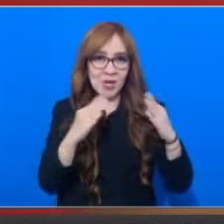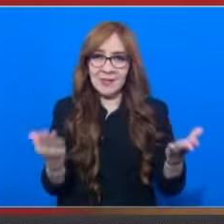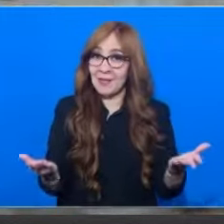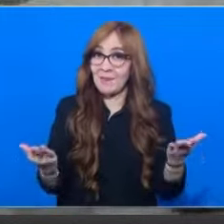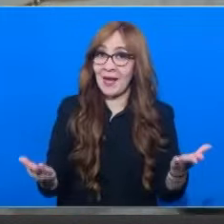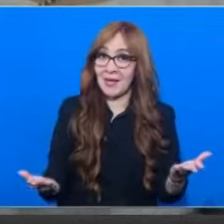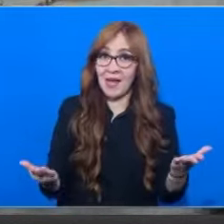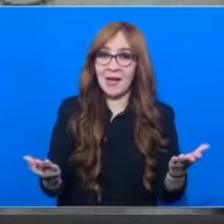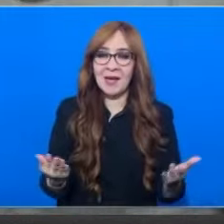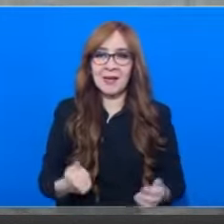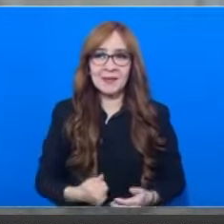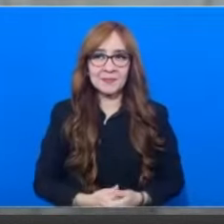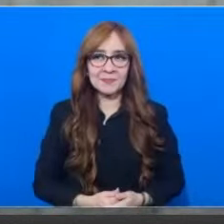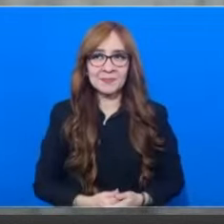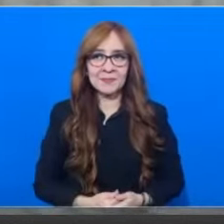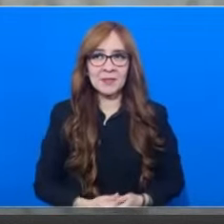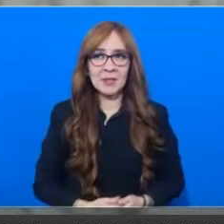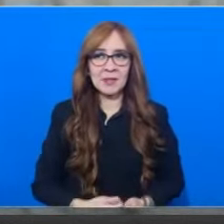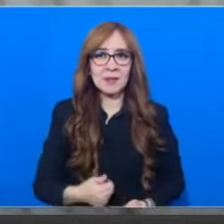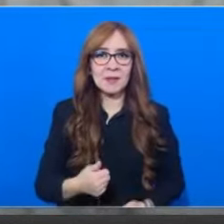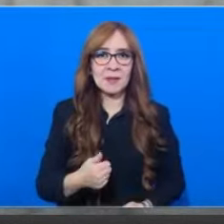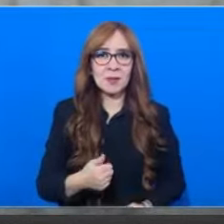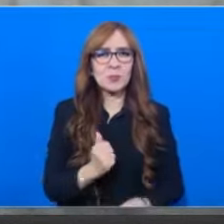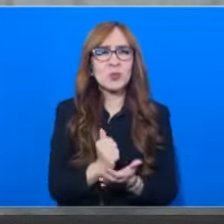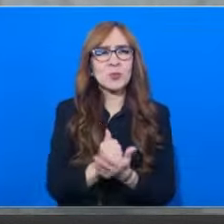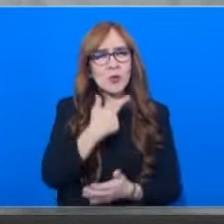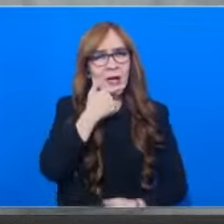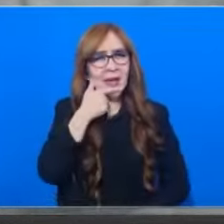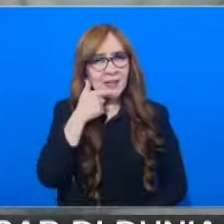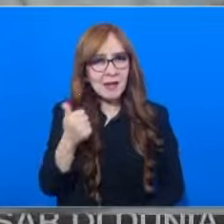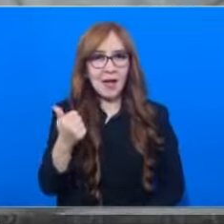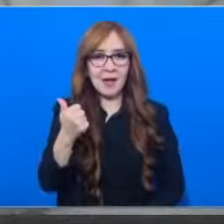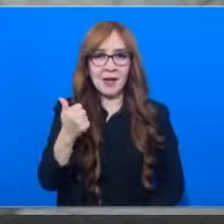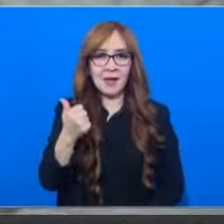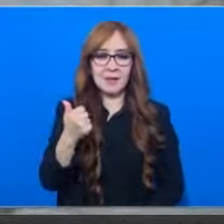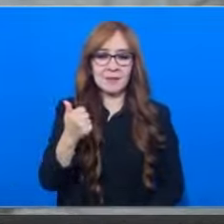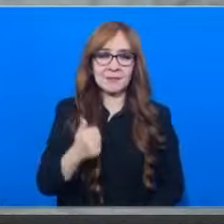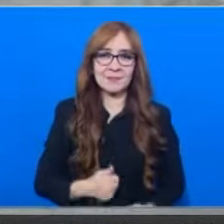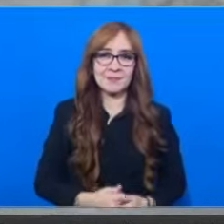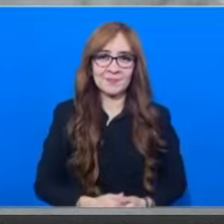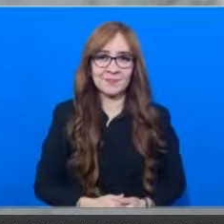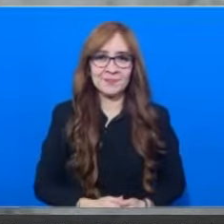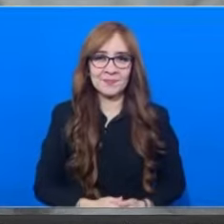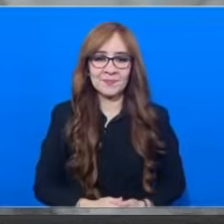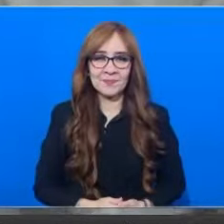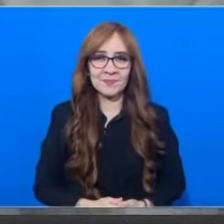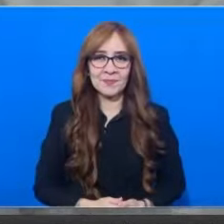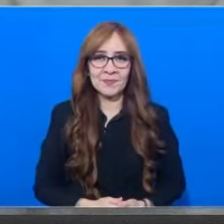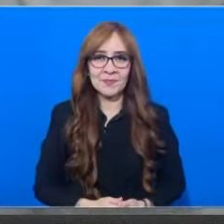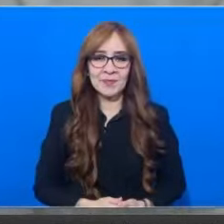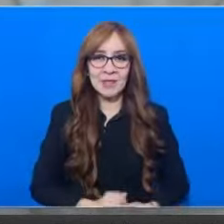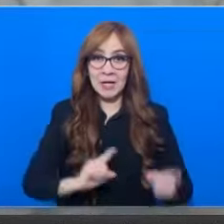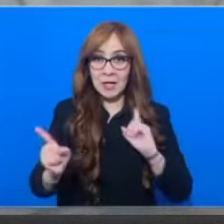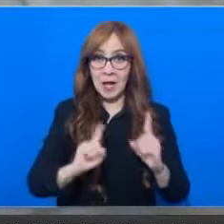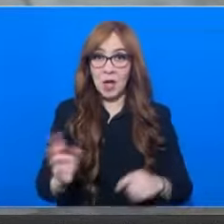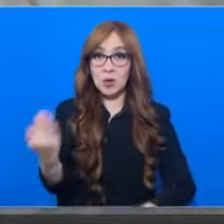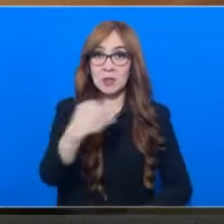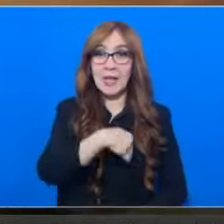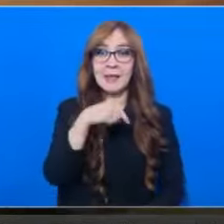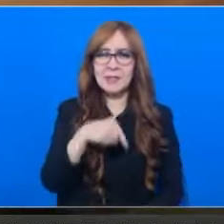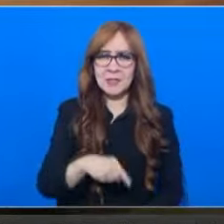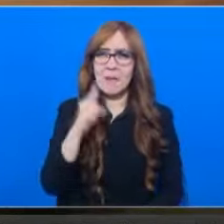rasanya? Rasanya sudah khas, enak banget. Biasa makan sini juga udah bertahun-tahun juga. Pasti kalau datang ke sini nyempetin makan di